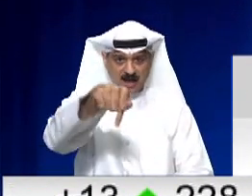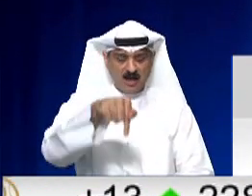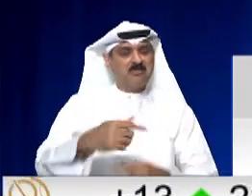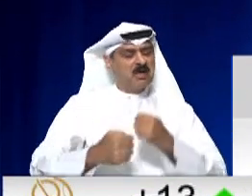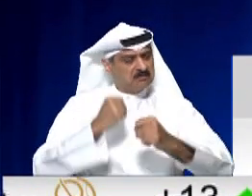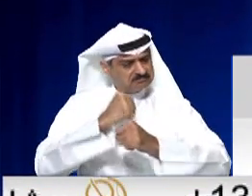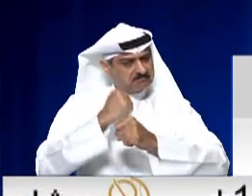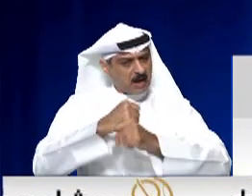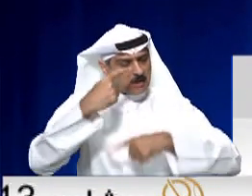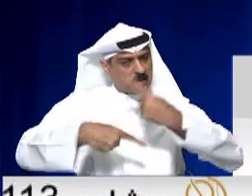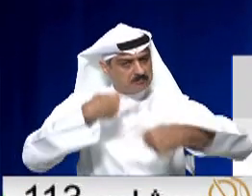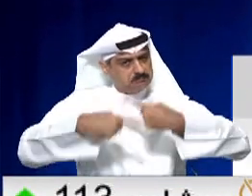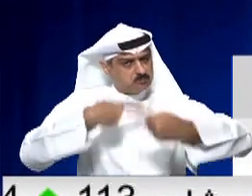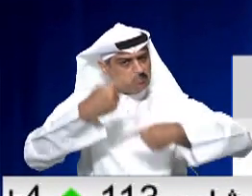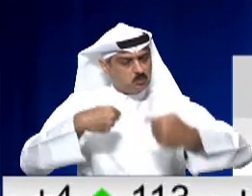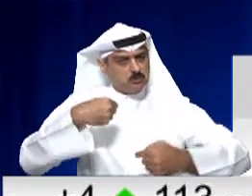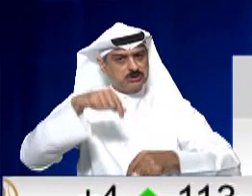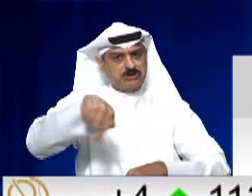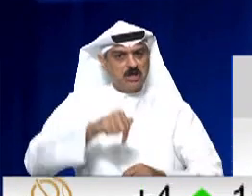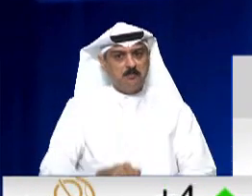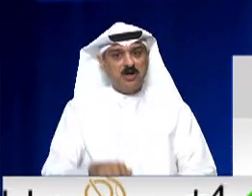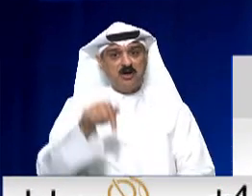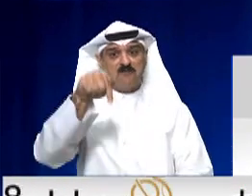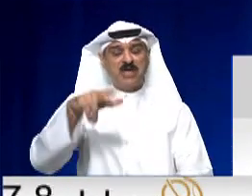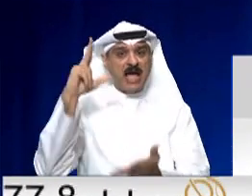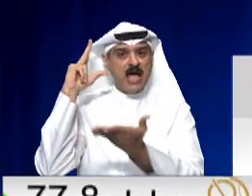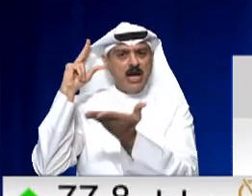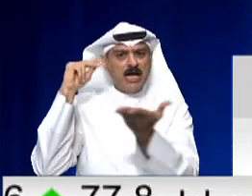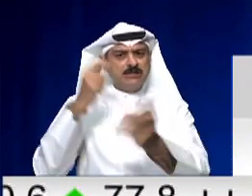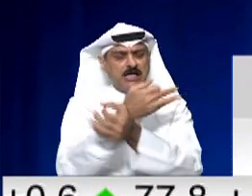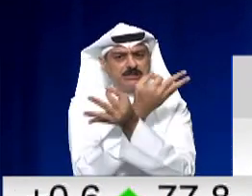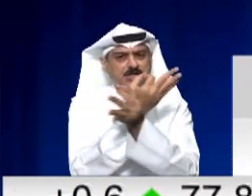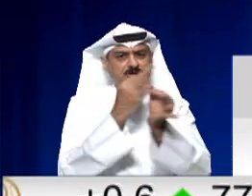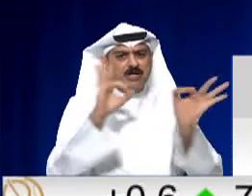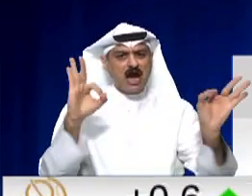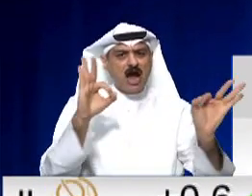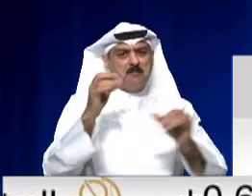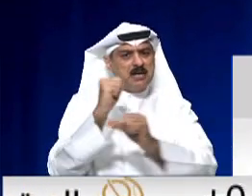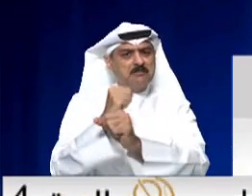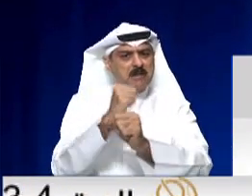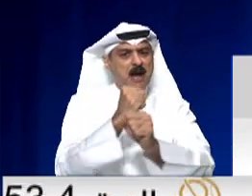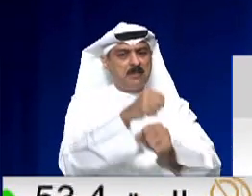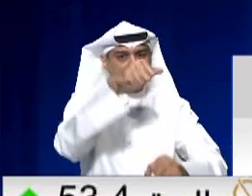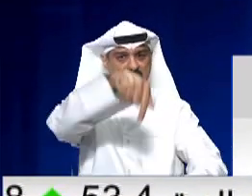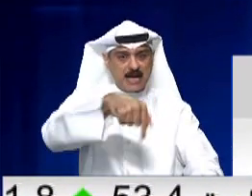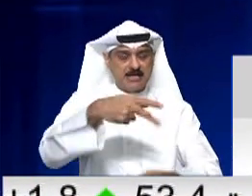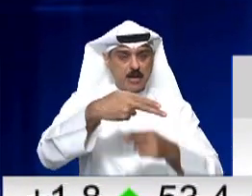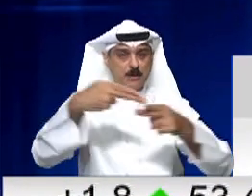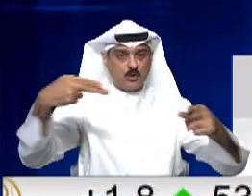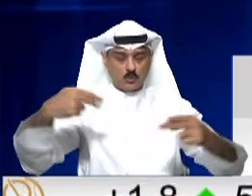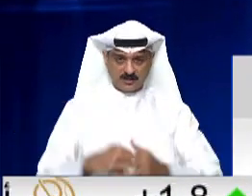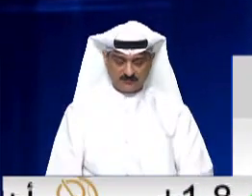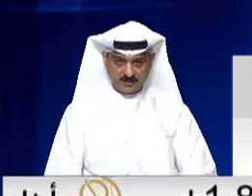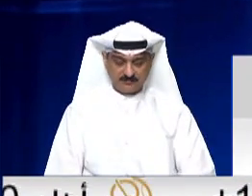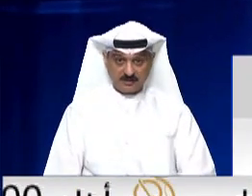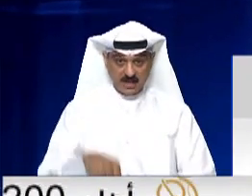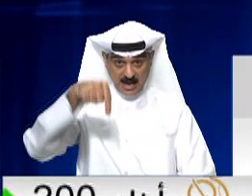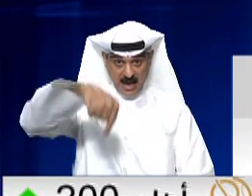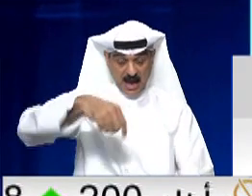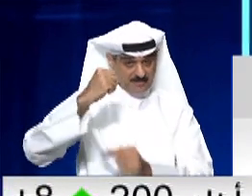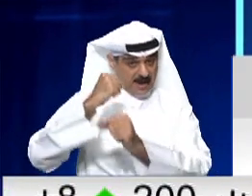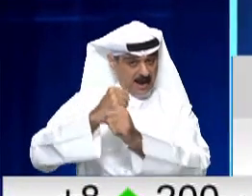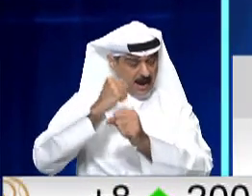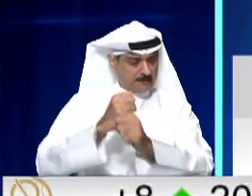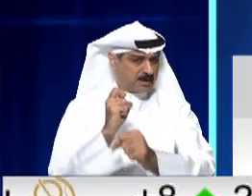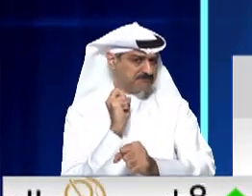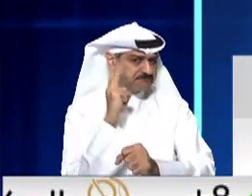بشكل رئيسي في توفير البنية التحتية اللازمة لتهيئة بيئة الأعمال في الكويت. وأوضح أن هذا المشروع سيساعد